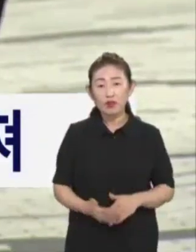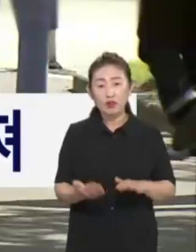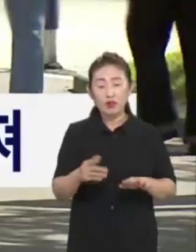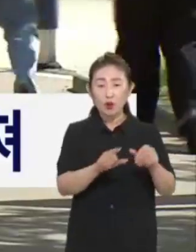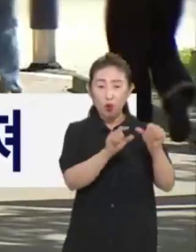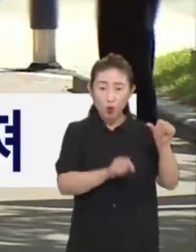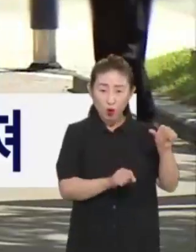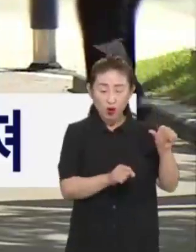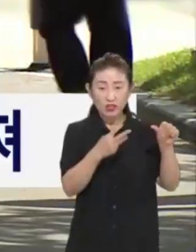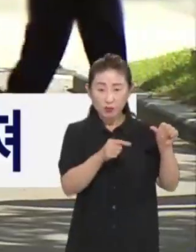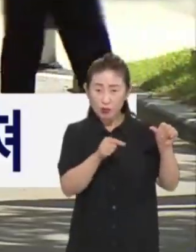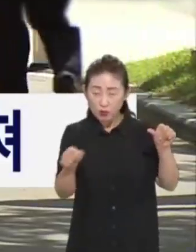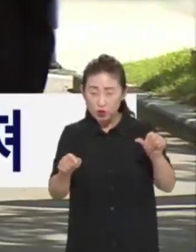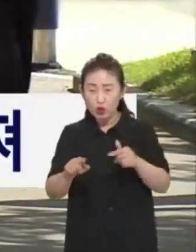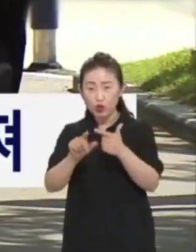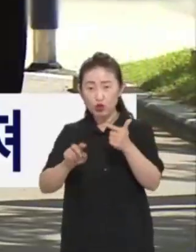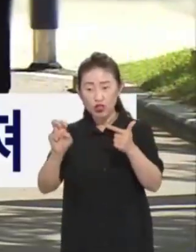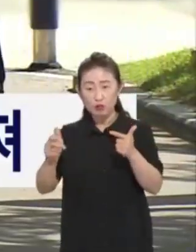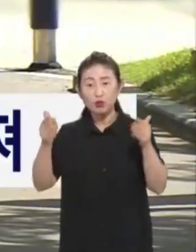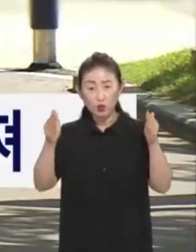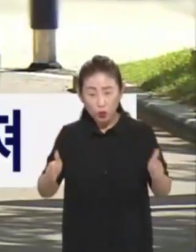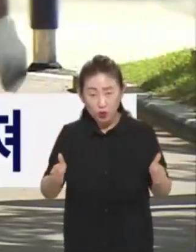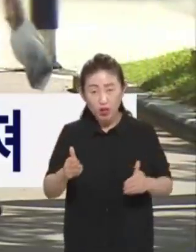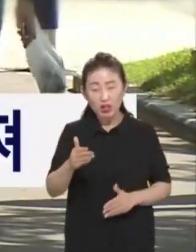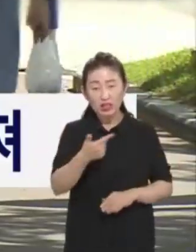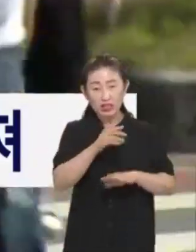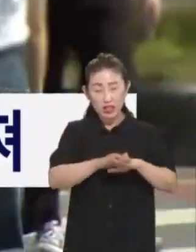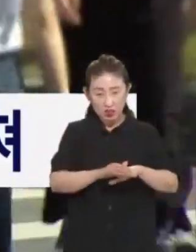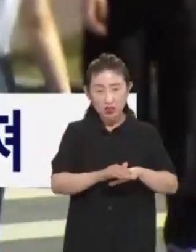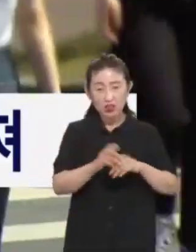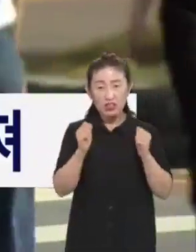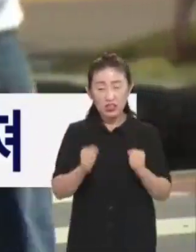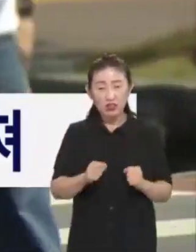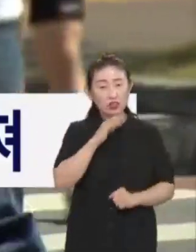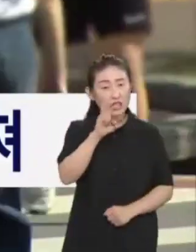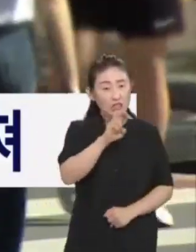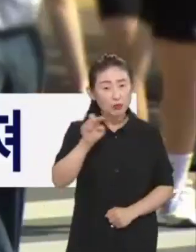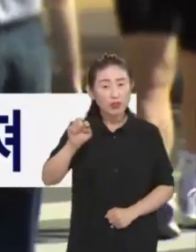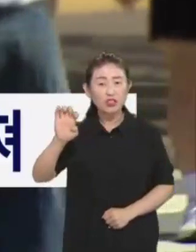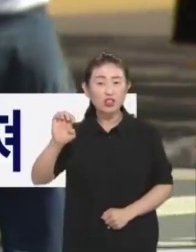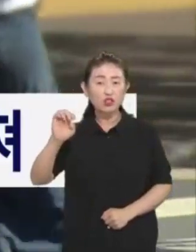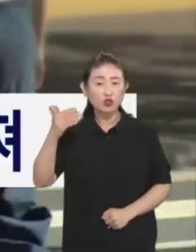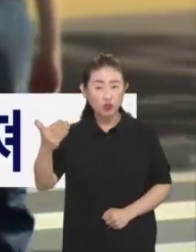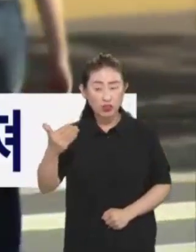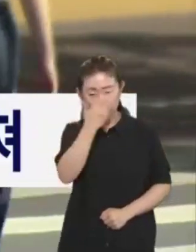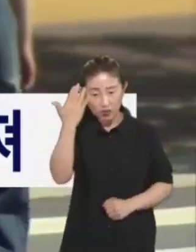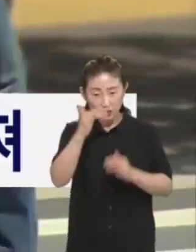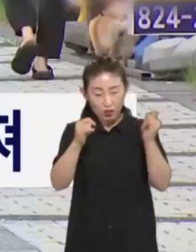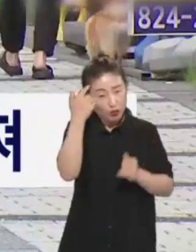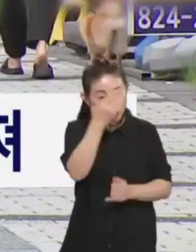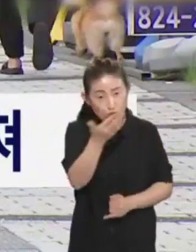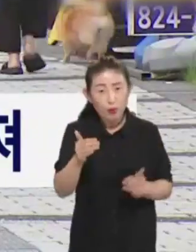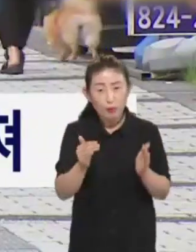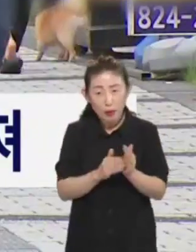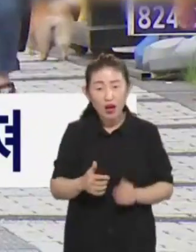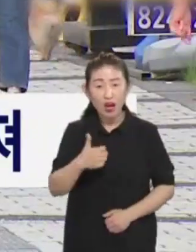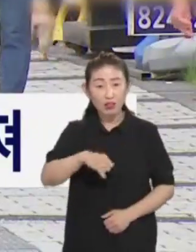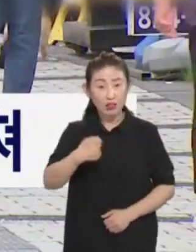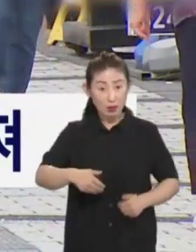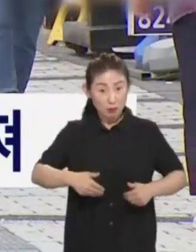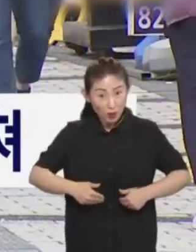의원이 지난달 3일부터 이달 26일까지 대전 거주 20세에서 49세 1,000명을 설문조사한 결과